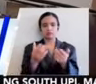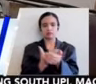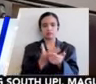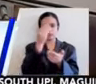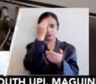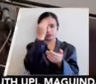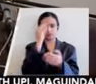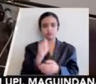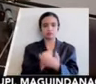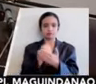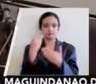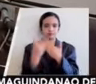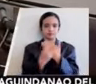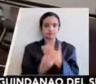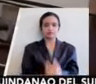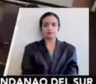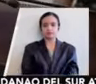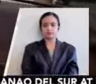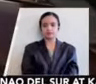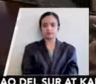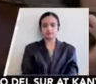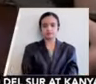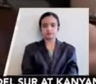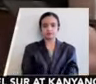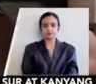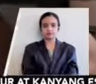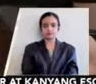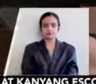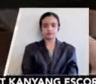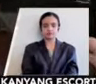software. Para sa GMA Integrated News, Ian Cruz, Nakatutok, 24 Oras.